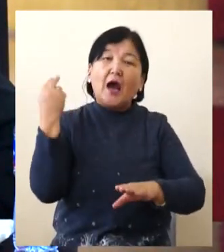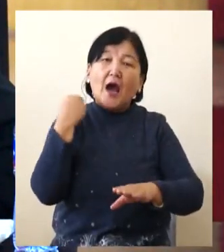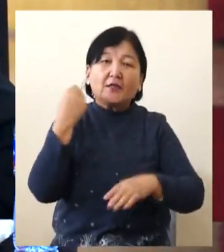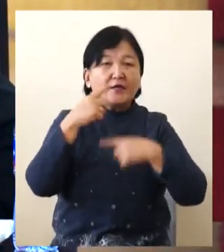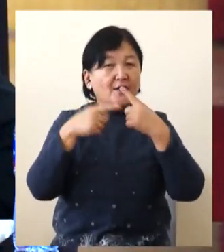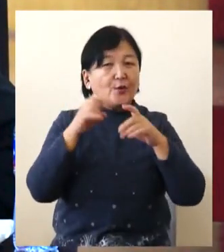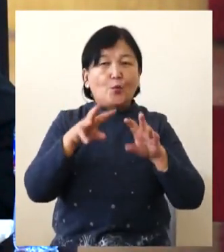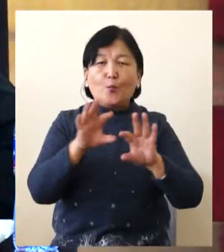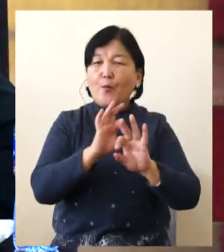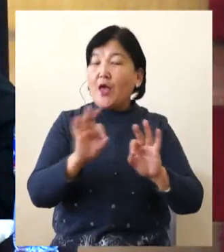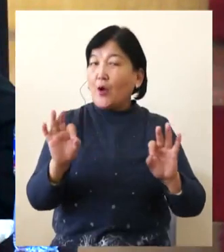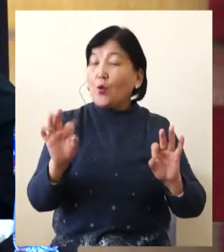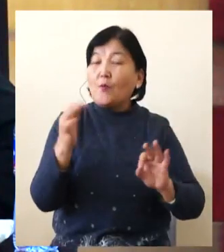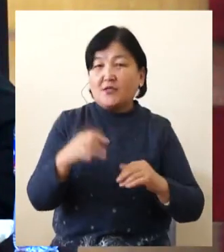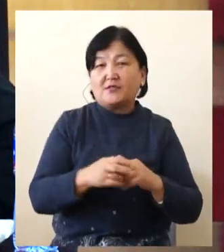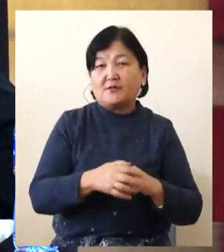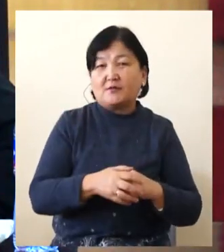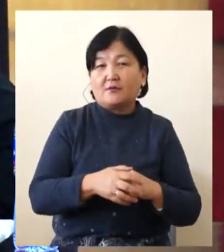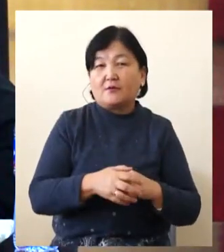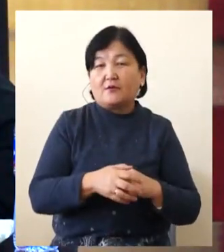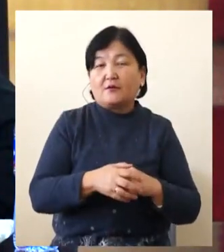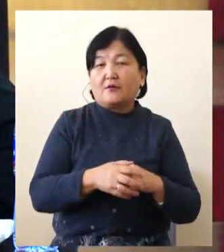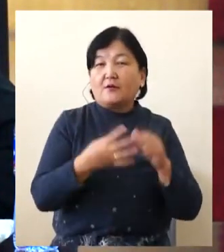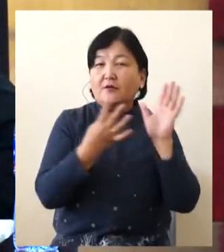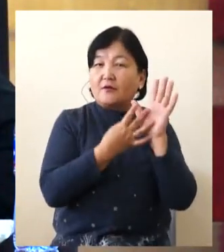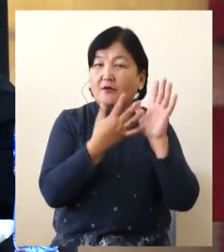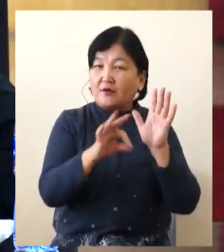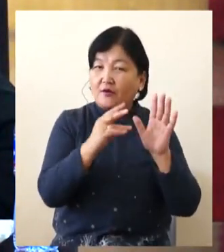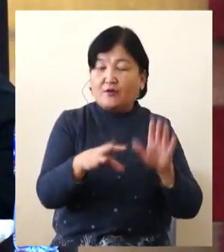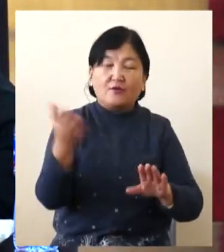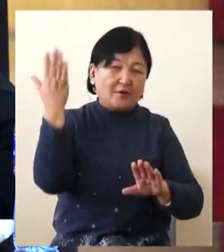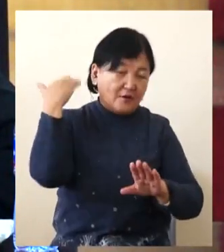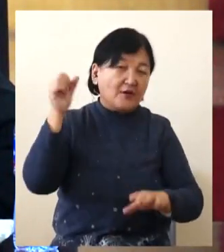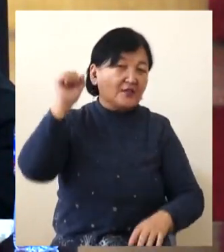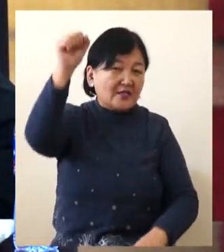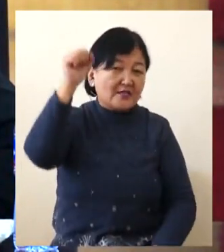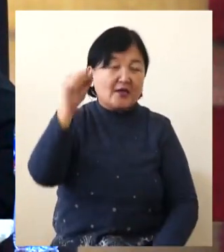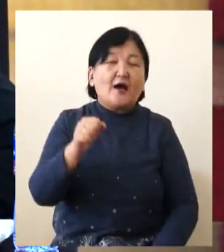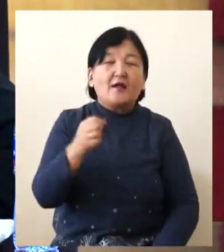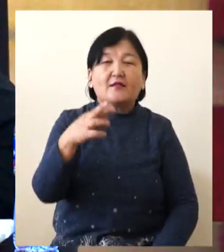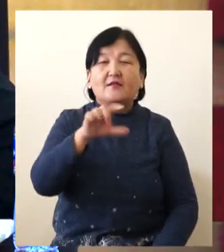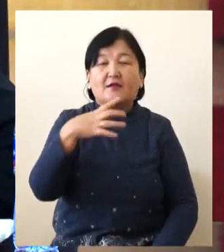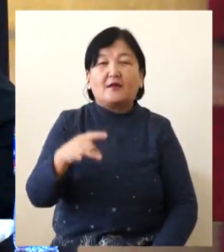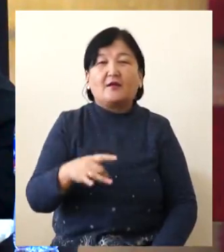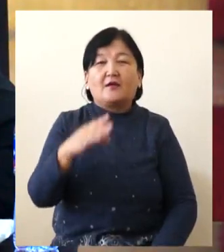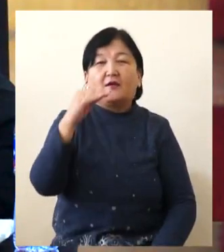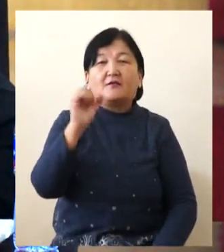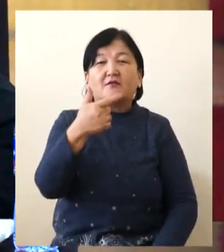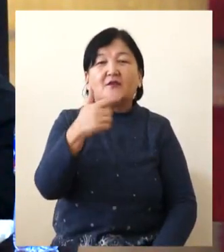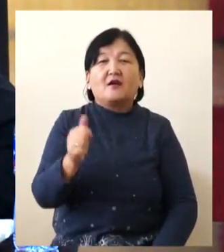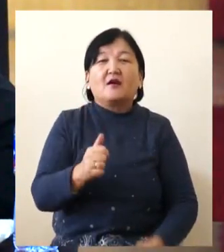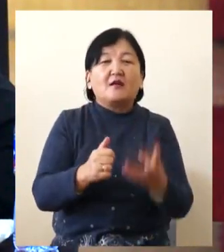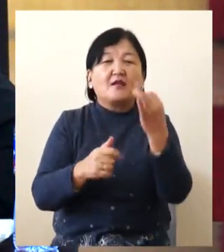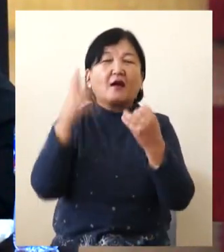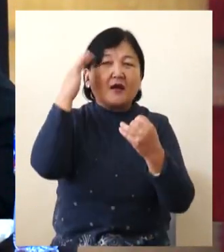англиар ярьчих хүн бараг байгаагүй юм да. 90 оны жагсаал дээр Өсгүүтрийн талбай дээр жагаа